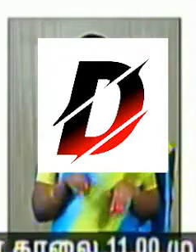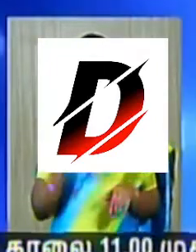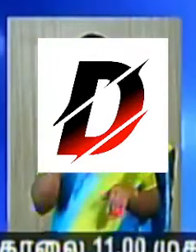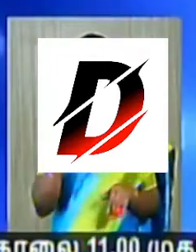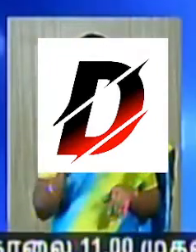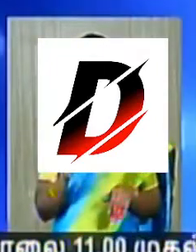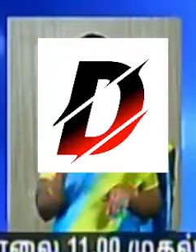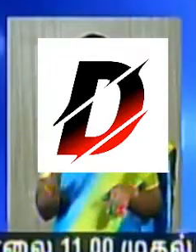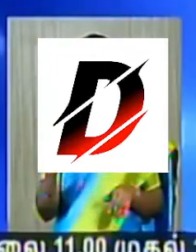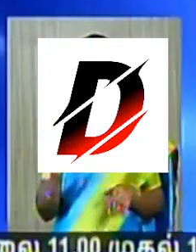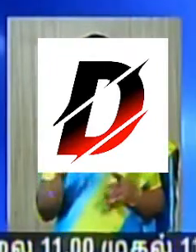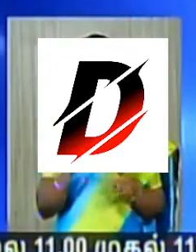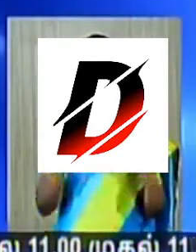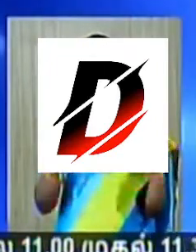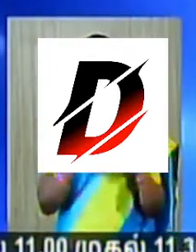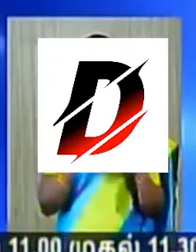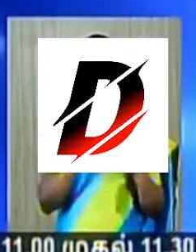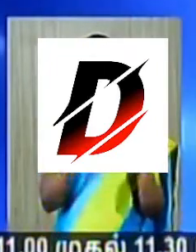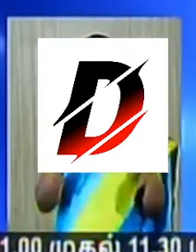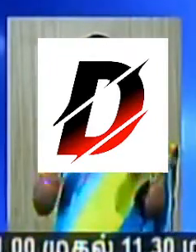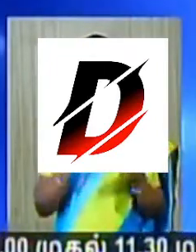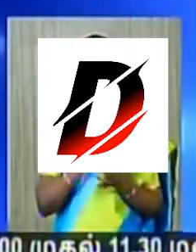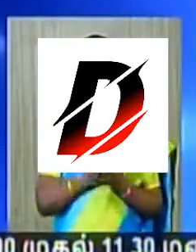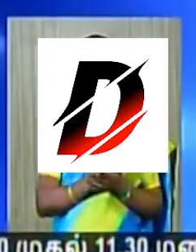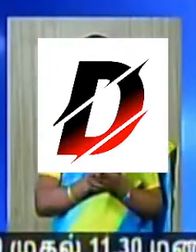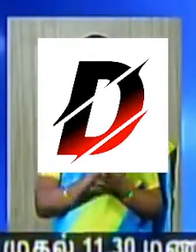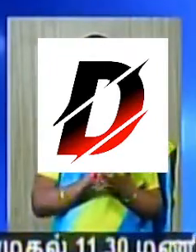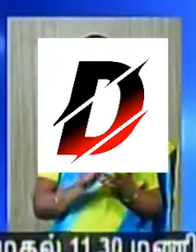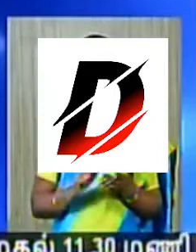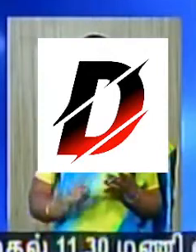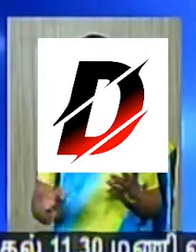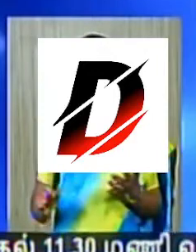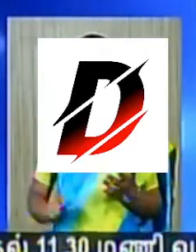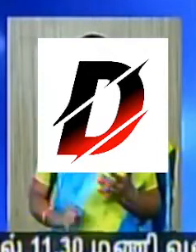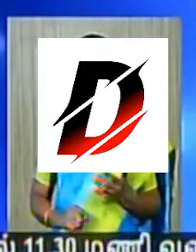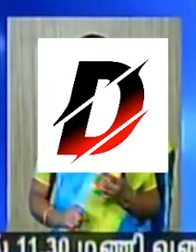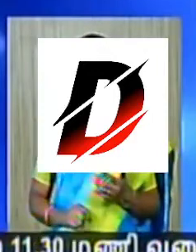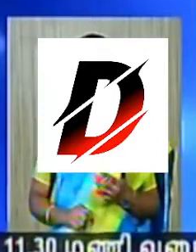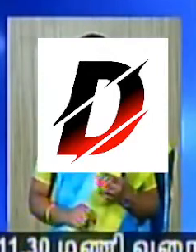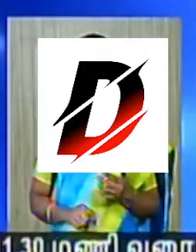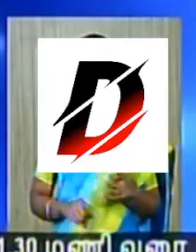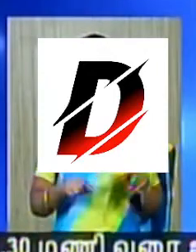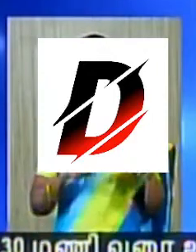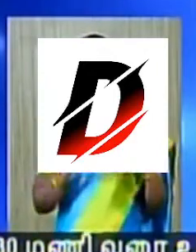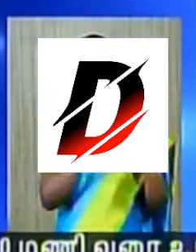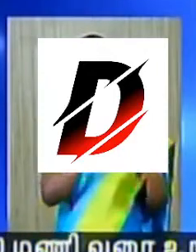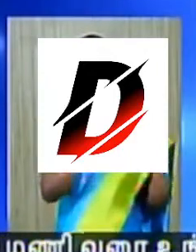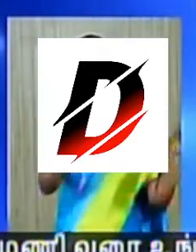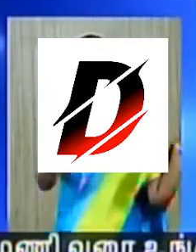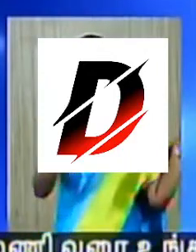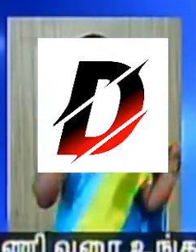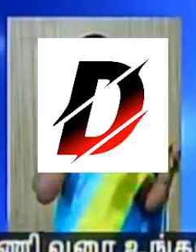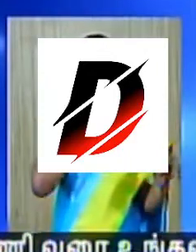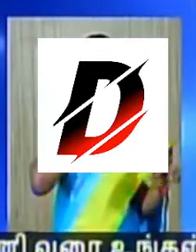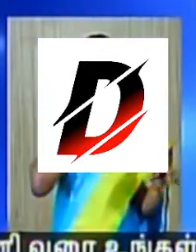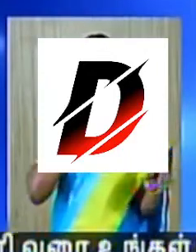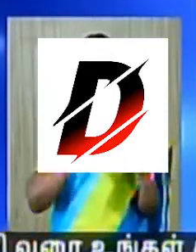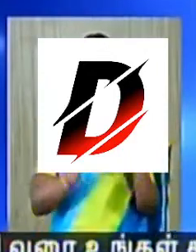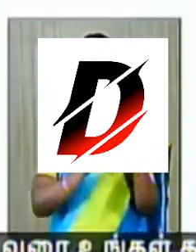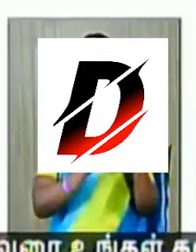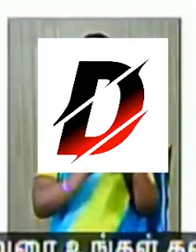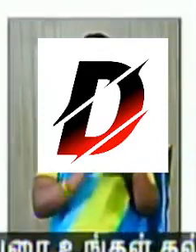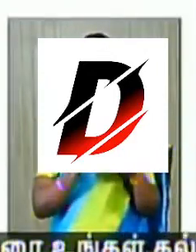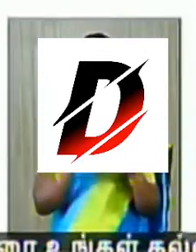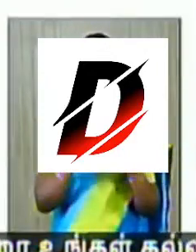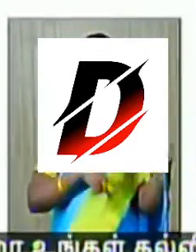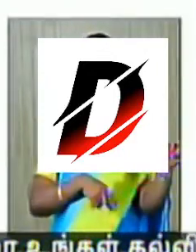மறந்துடாதீங்க, அளவு திட்டம் கண்டிப்பாக எழுத வேண்டும். அப்புறம் அந்த பரவளையத்துக்கான சமன்பாட்டை வரைபடத்தில் நம்ம எழுத வேண்டும்,